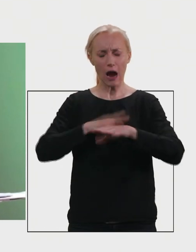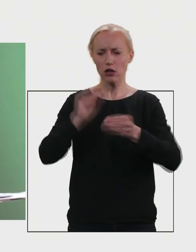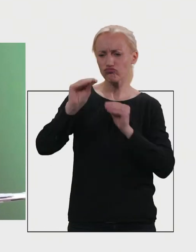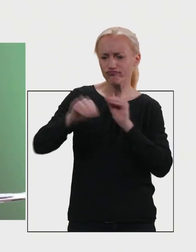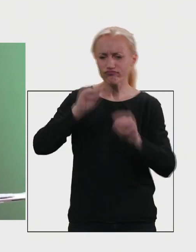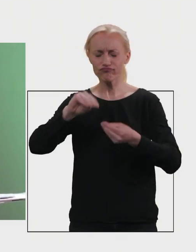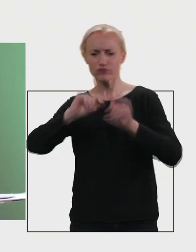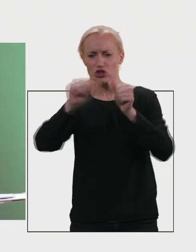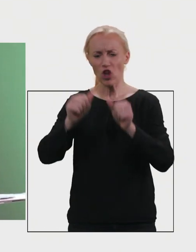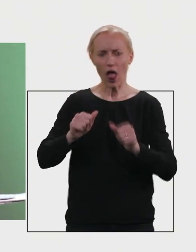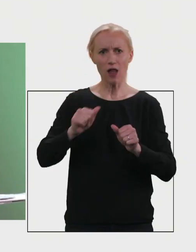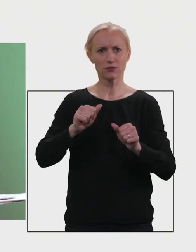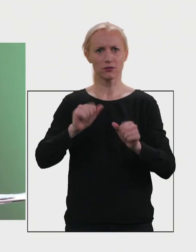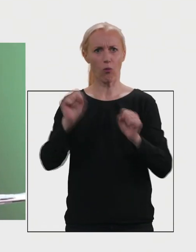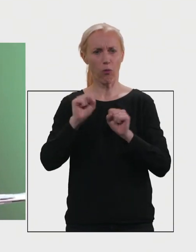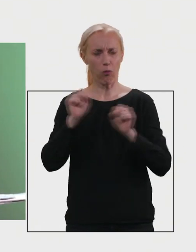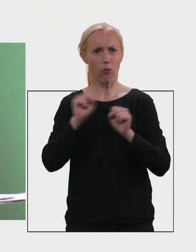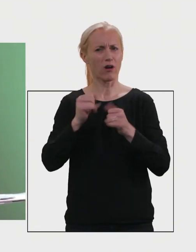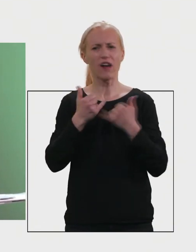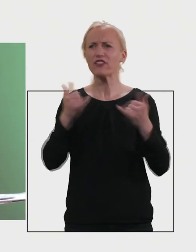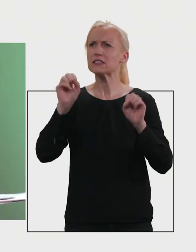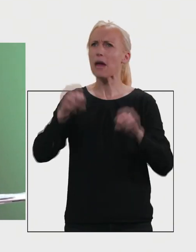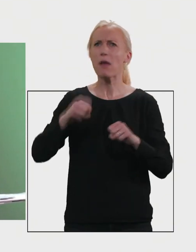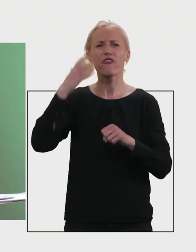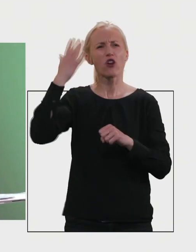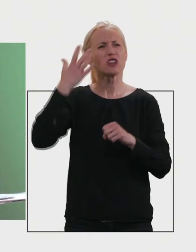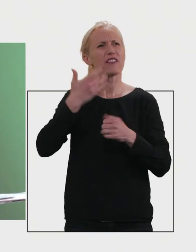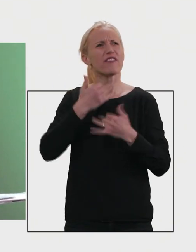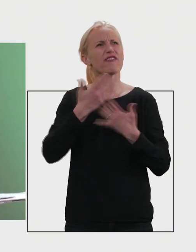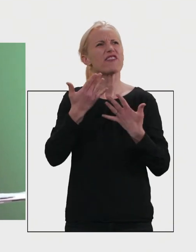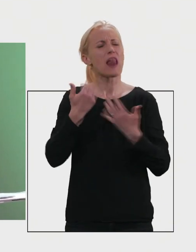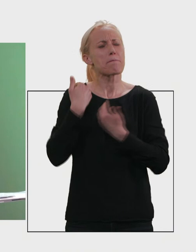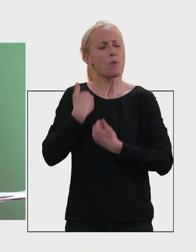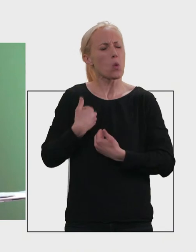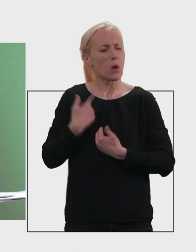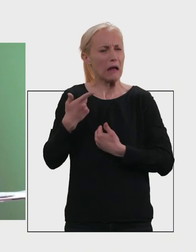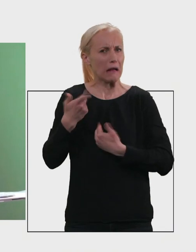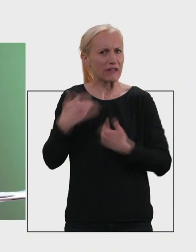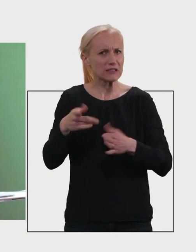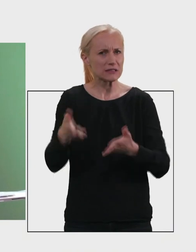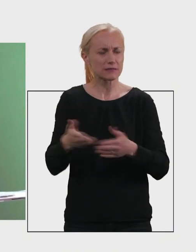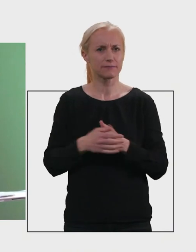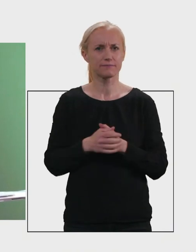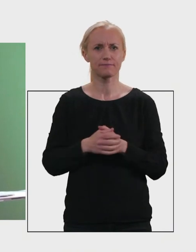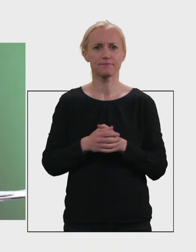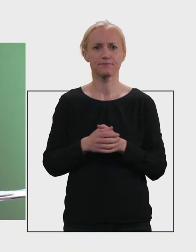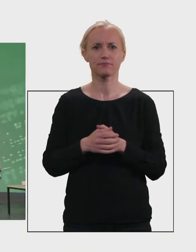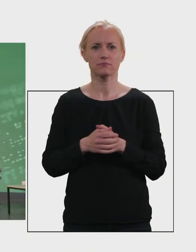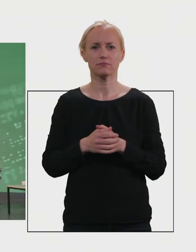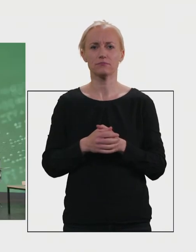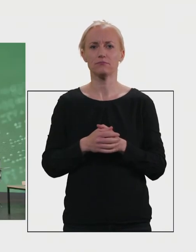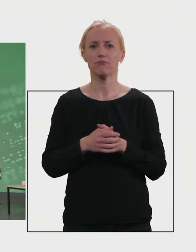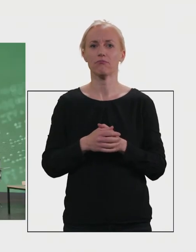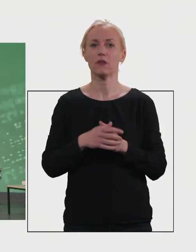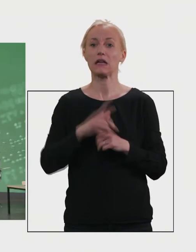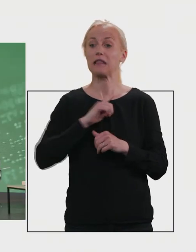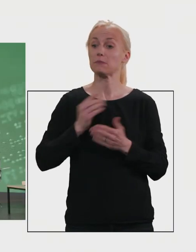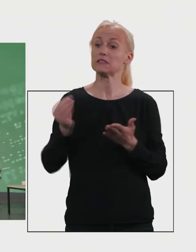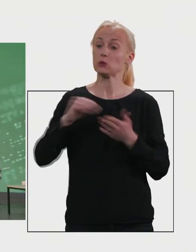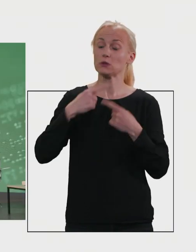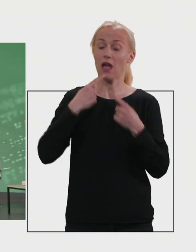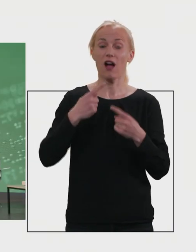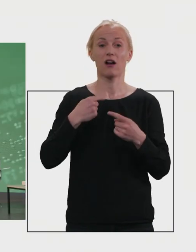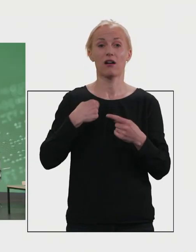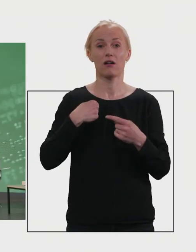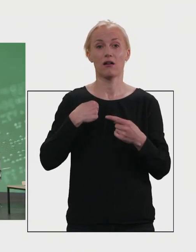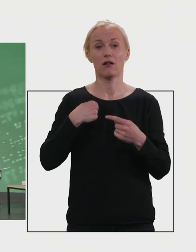rumgestaltet. Wie kann man sich das vorstellen? Wie aufwendig war das? Dazu muss ich sagen, wir haben oft